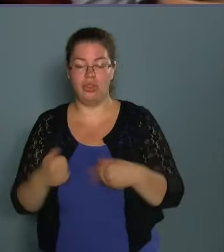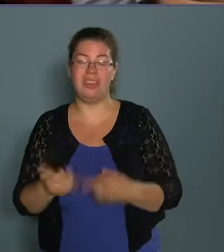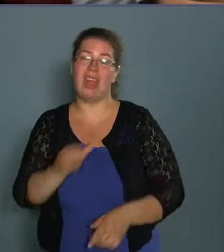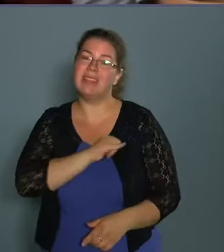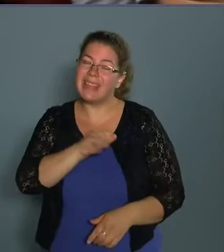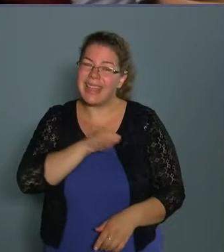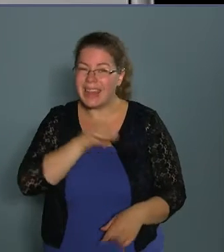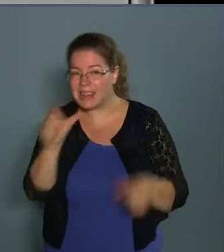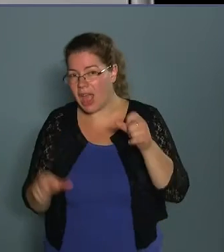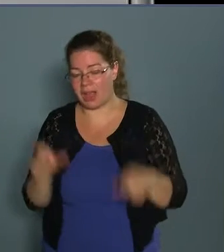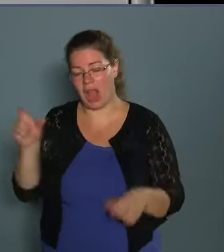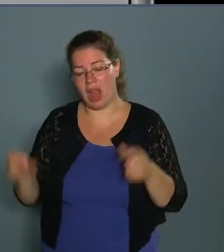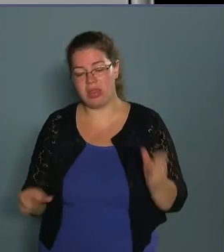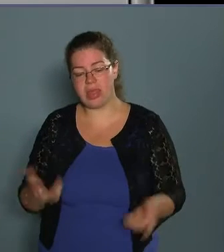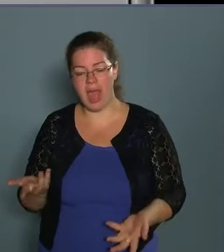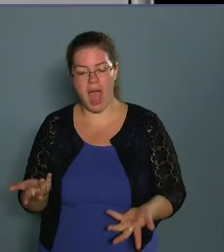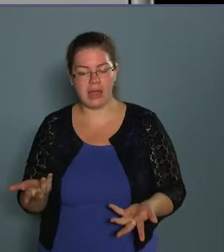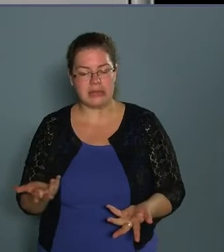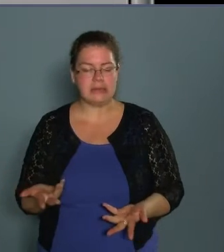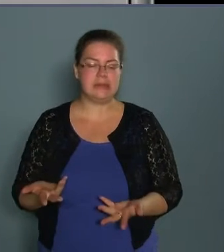az érdekeltek